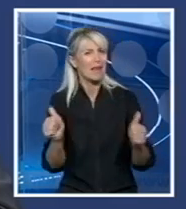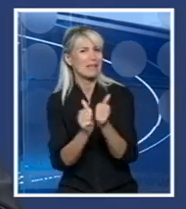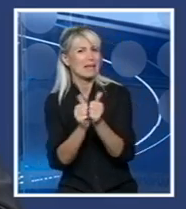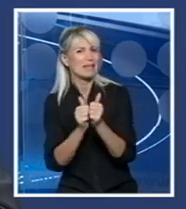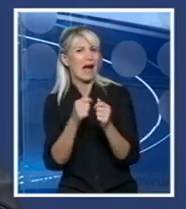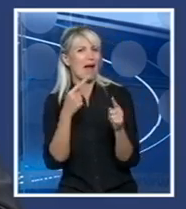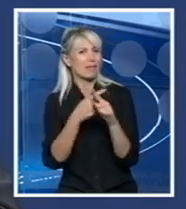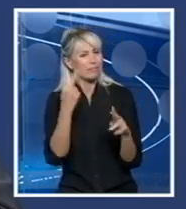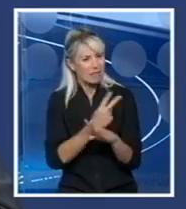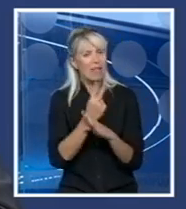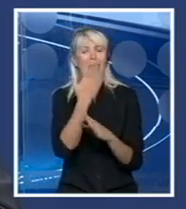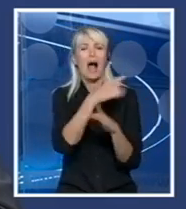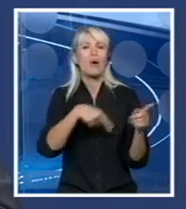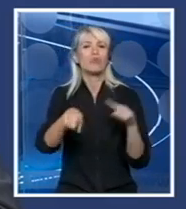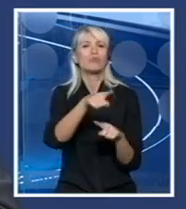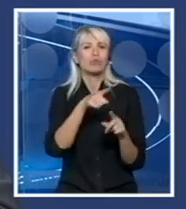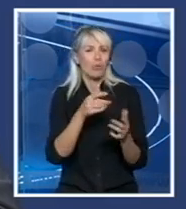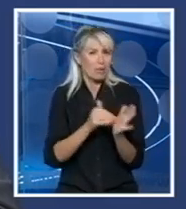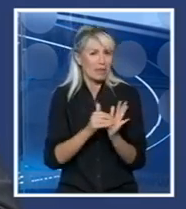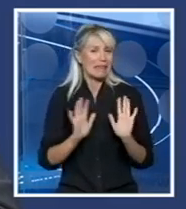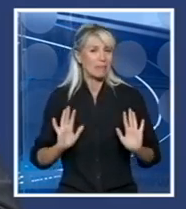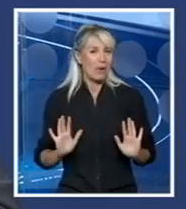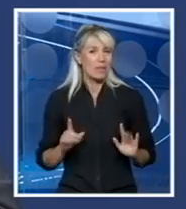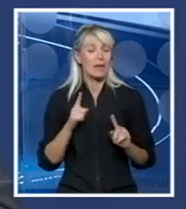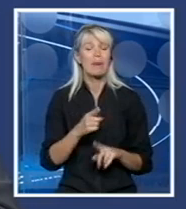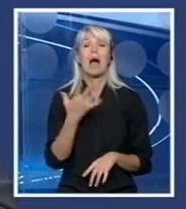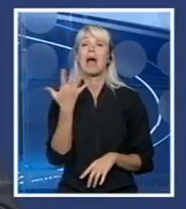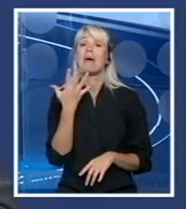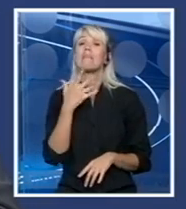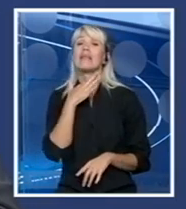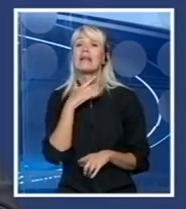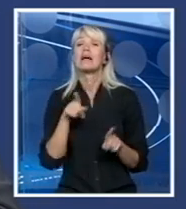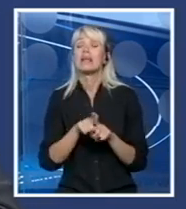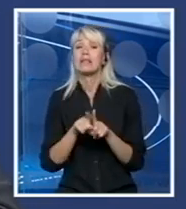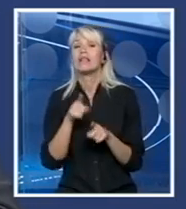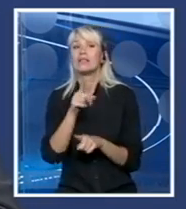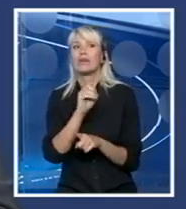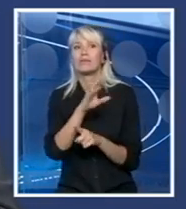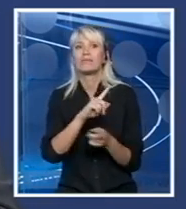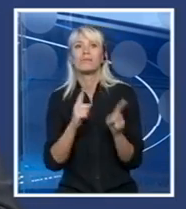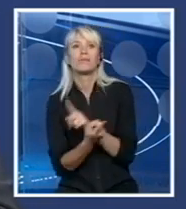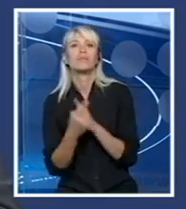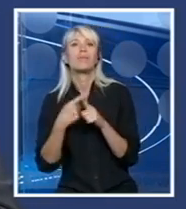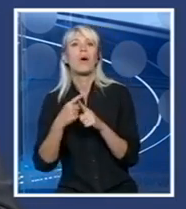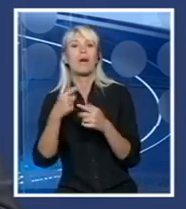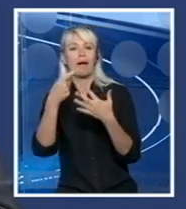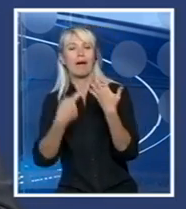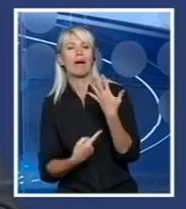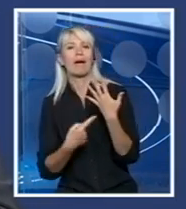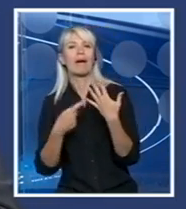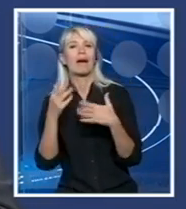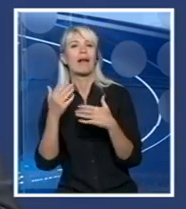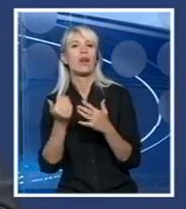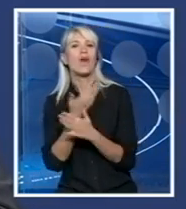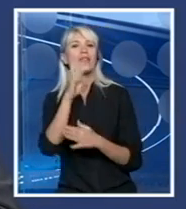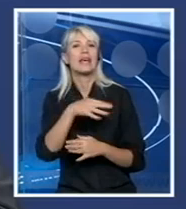školsku sredinu, što je neminovan proces. Ovaj 5. razred takođe preporuči prelazak na predmetnu nastavu. Ali ako ste imali u kući